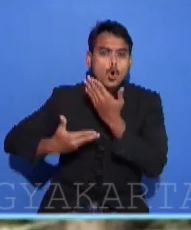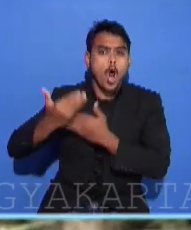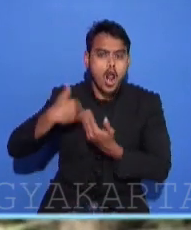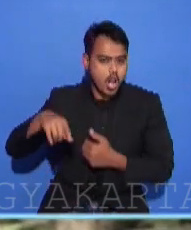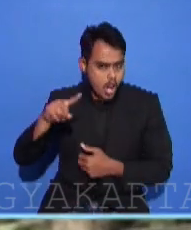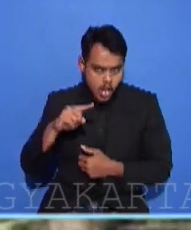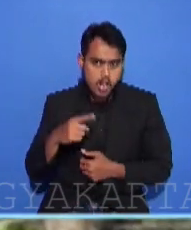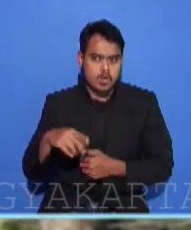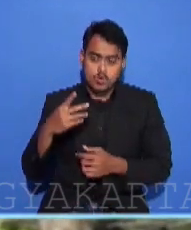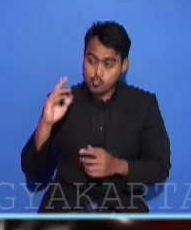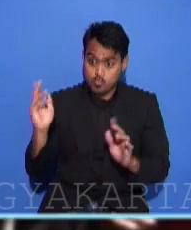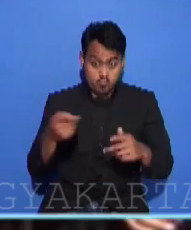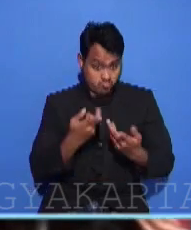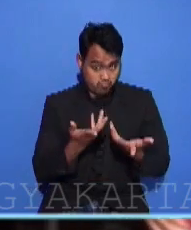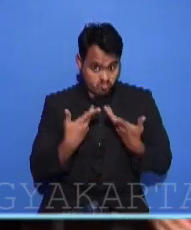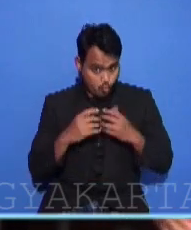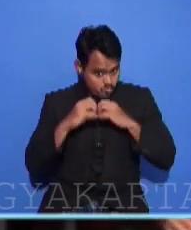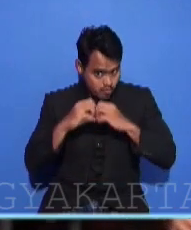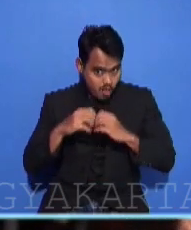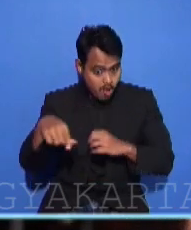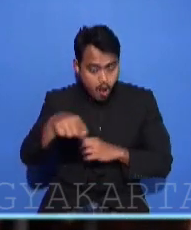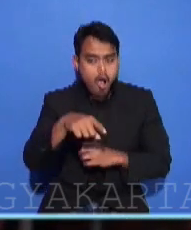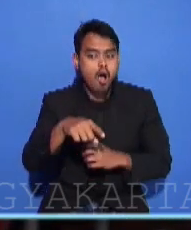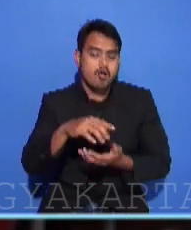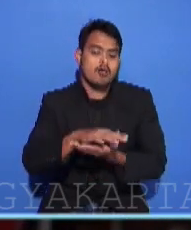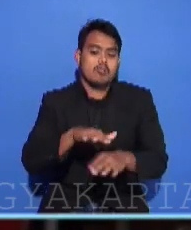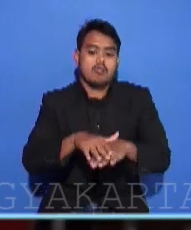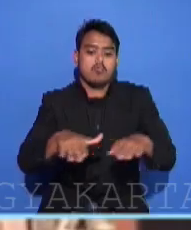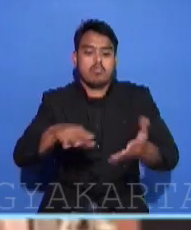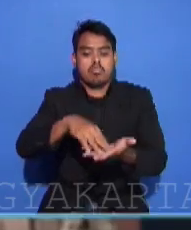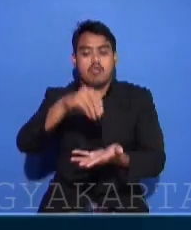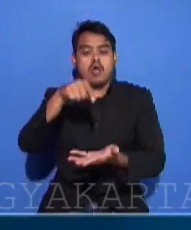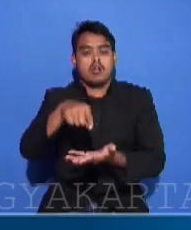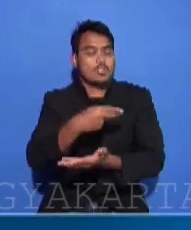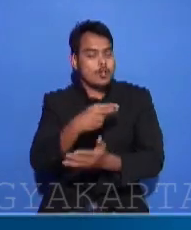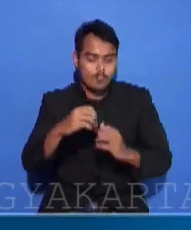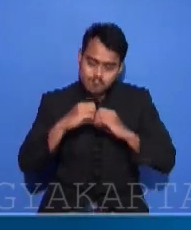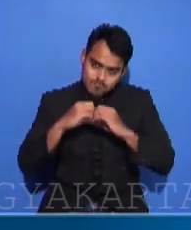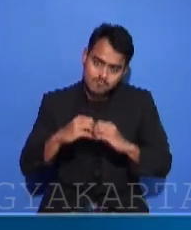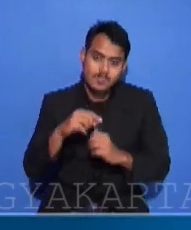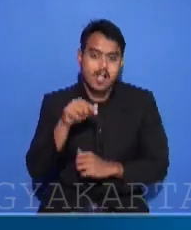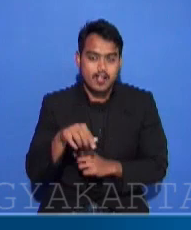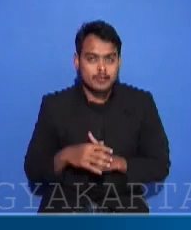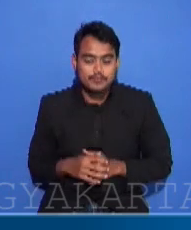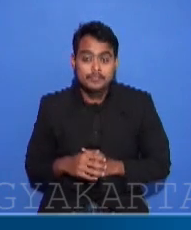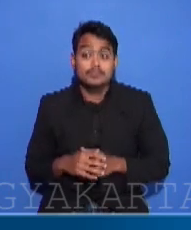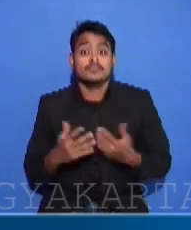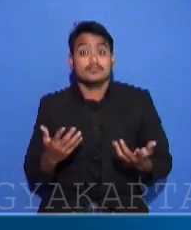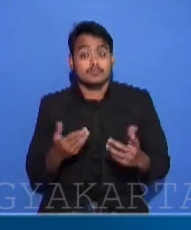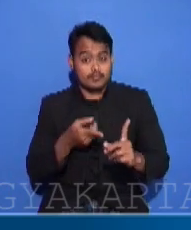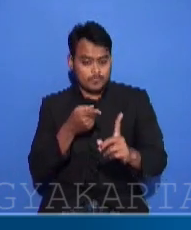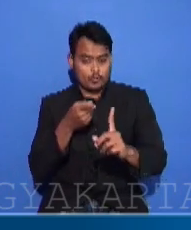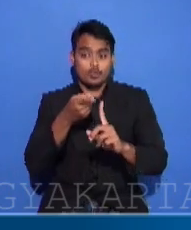memupuk rasa cinta tanah air. Kunda Kebudayaan Kabupaten Bantul, Nugroho Eko Setianto menyampaikan, tujuan digelarnya